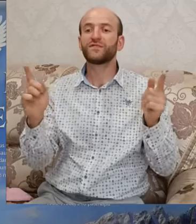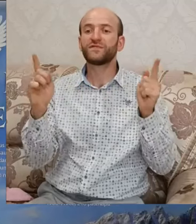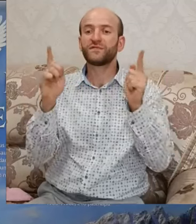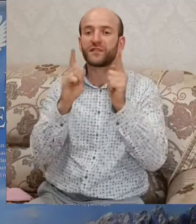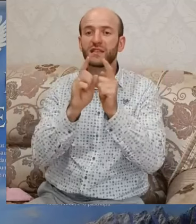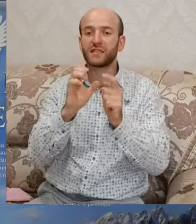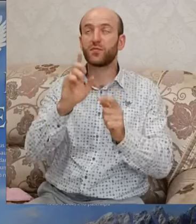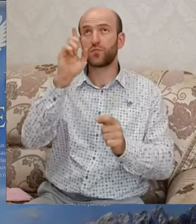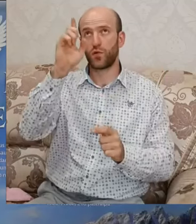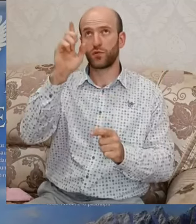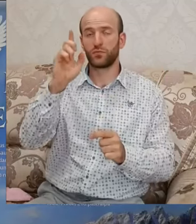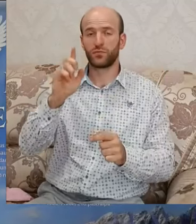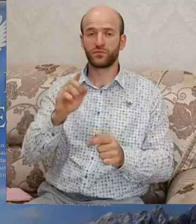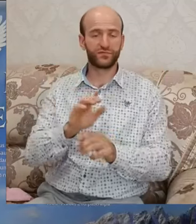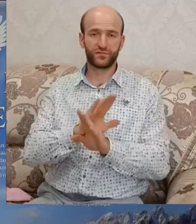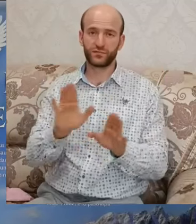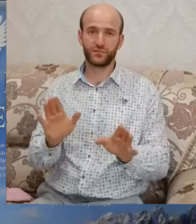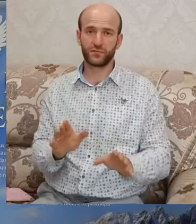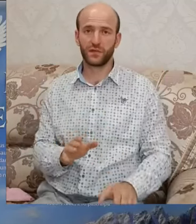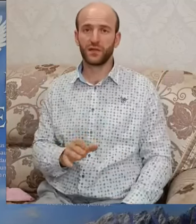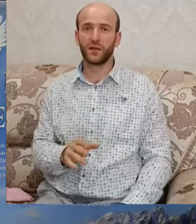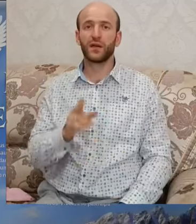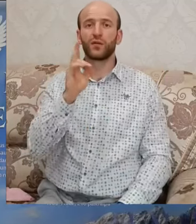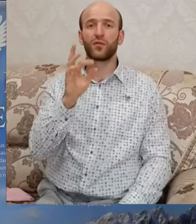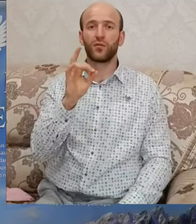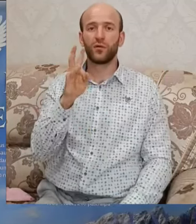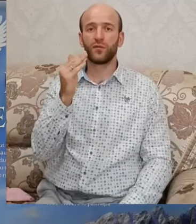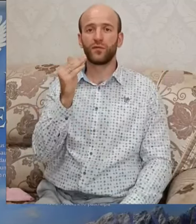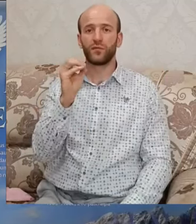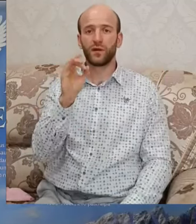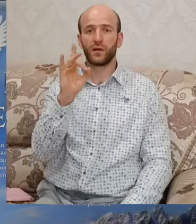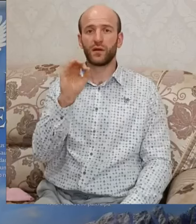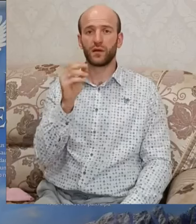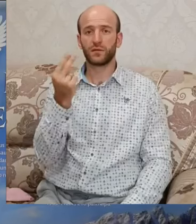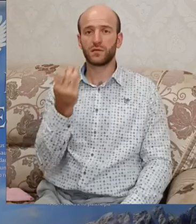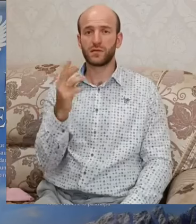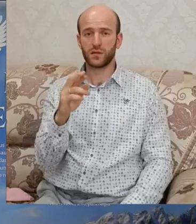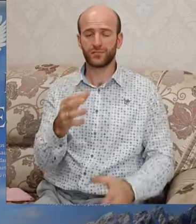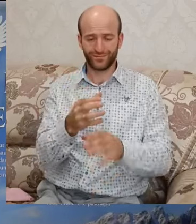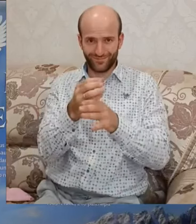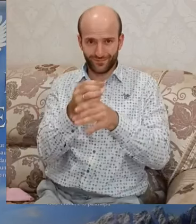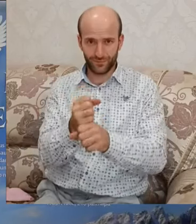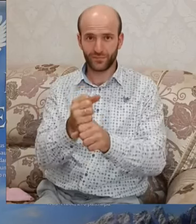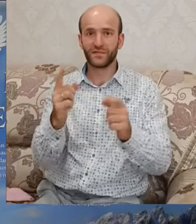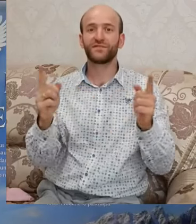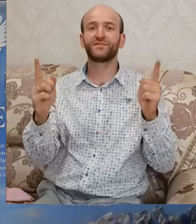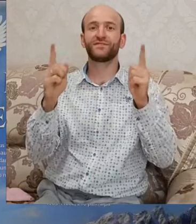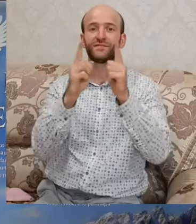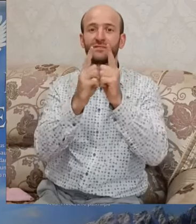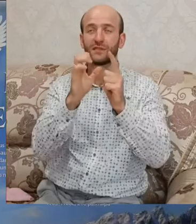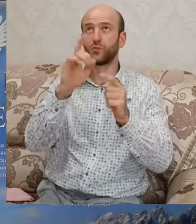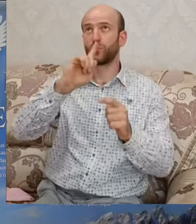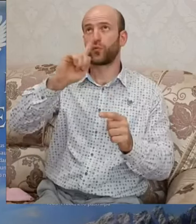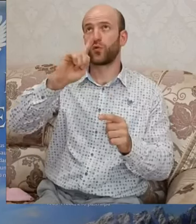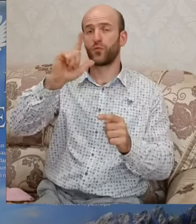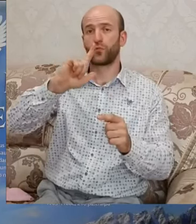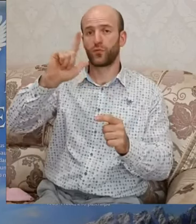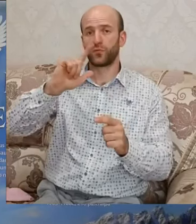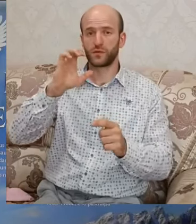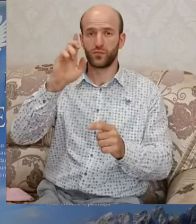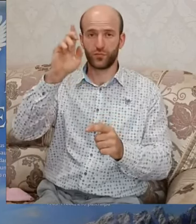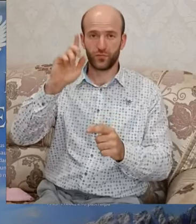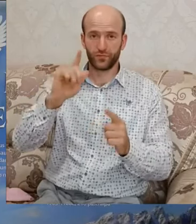Įveikė visus išbandymus. И когда мы осилили все эти испытания, šiandien mes esame čia. Сегодня мы здесь. O žinot, tai jau